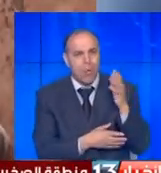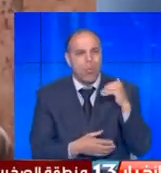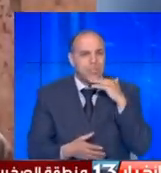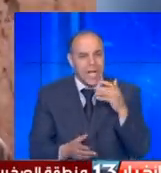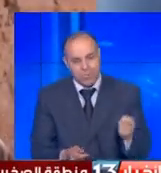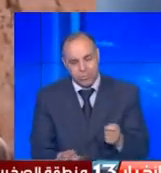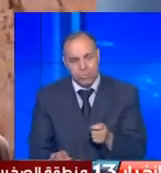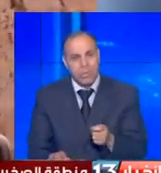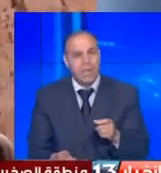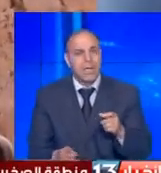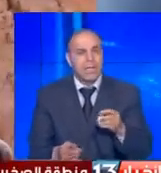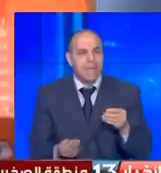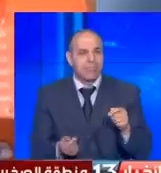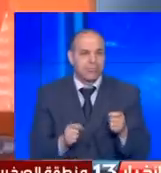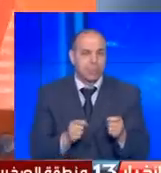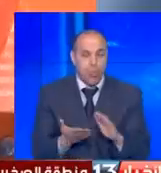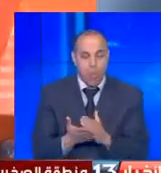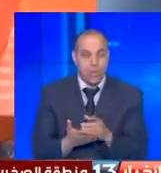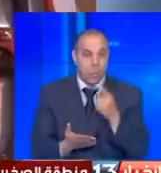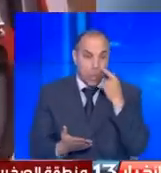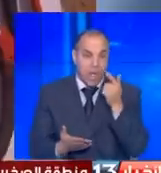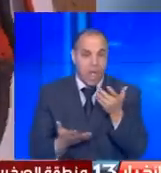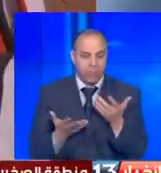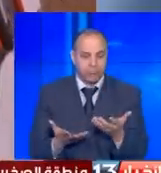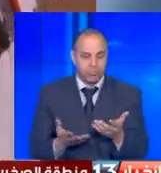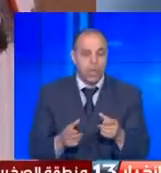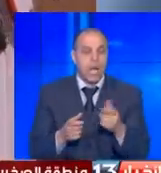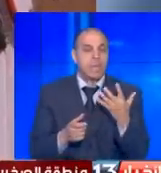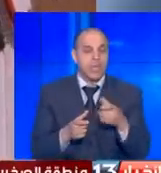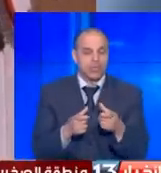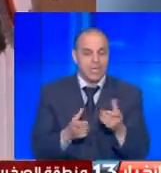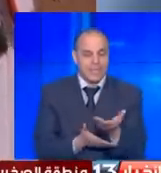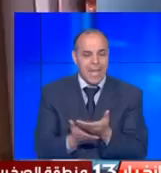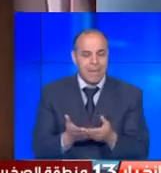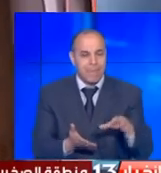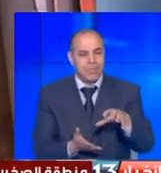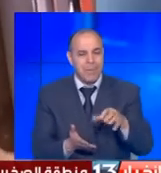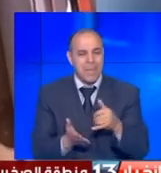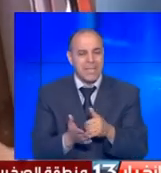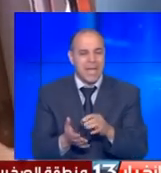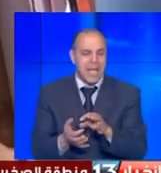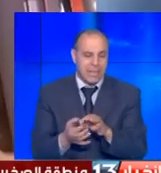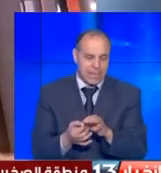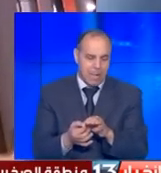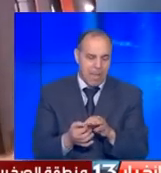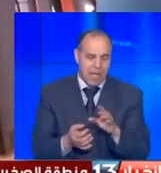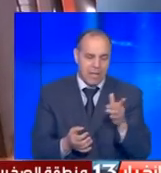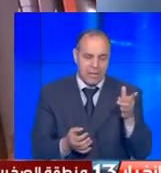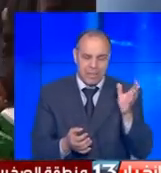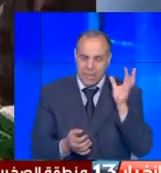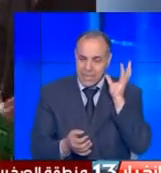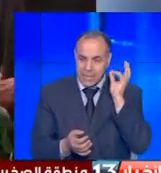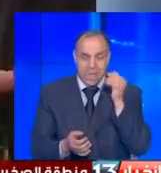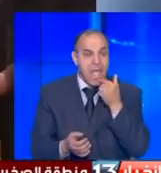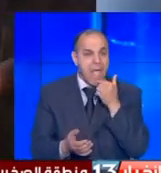الفضلات إلى أسمدة، معدات زودت بها 5 شركات تعاونية بمنطقة الصخيرات من معتمدية فريانة